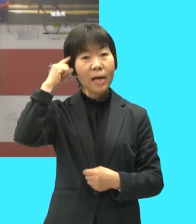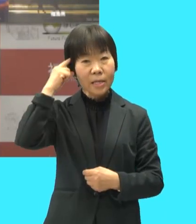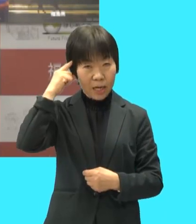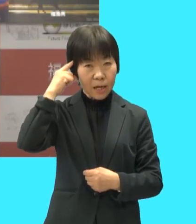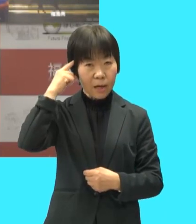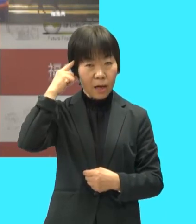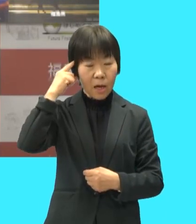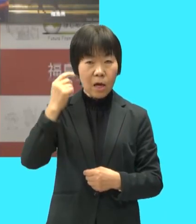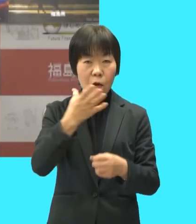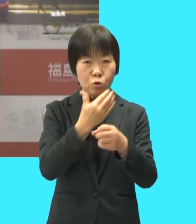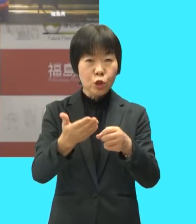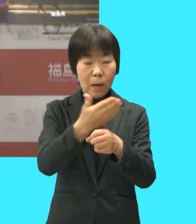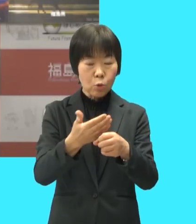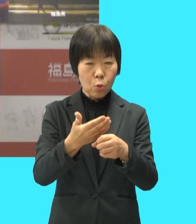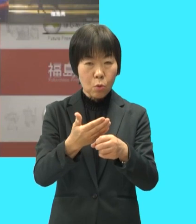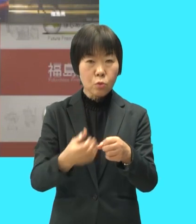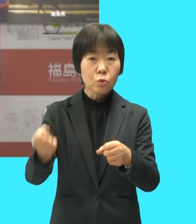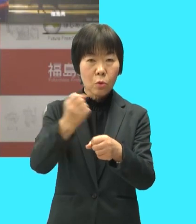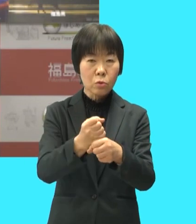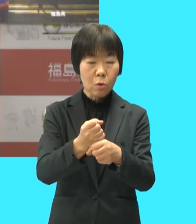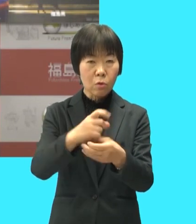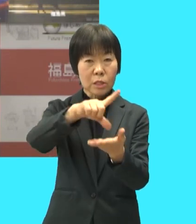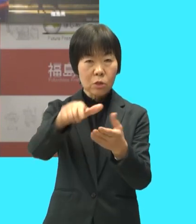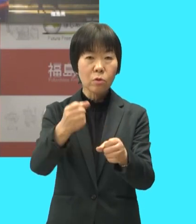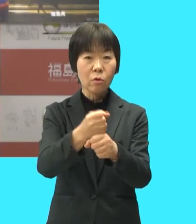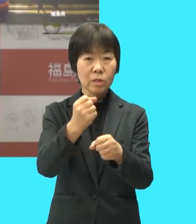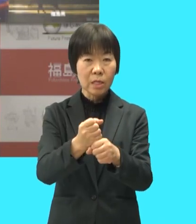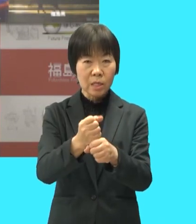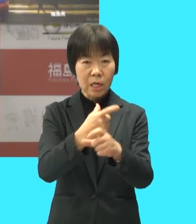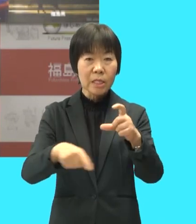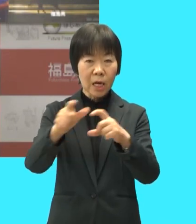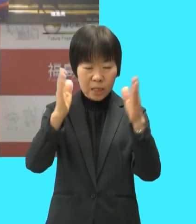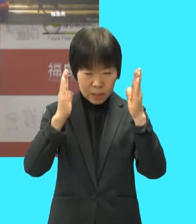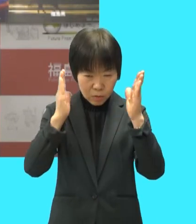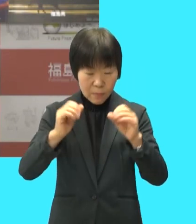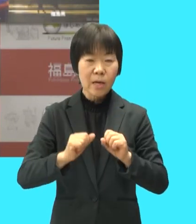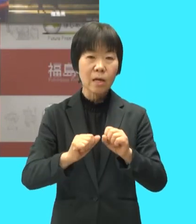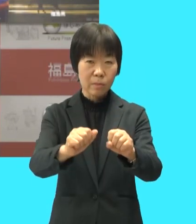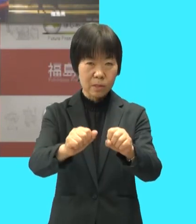の復興と地方創生にさらに力を尽くしてまいります。